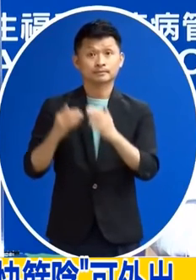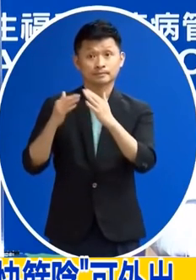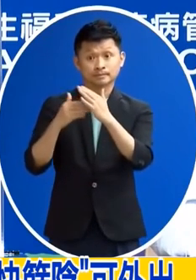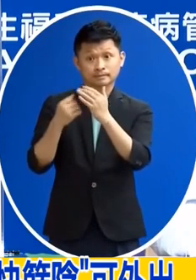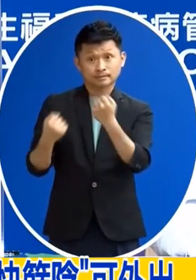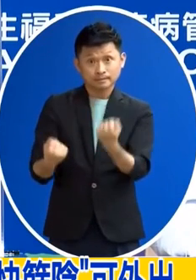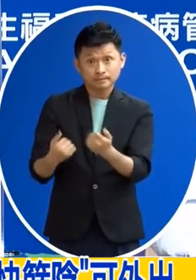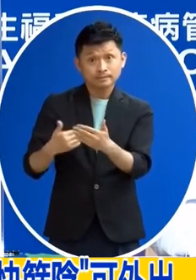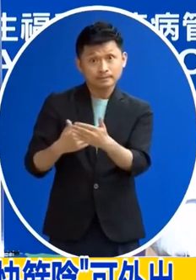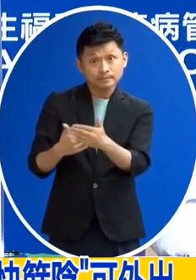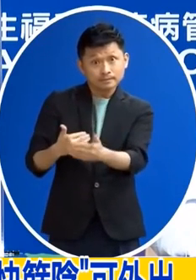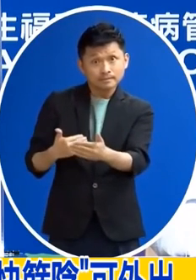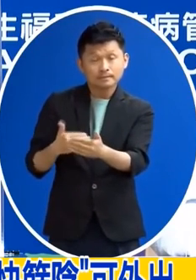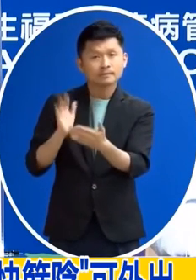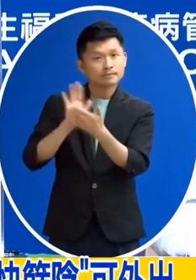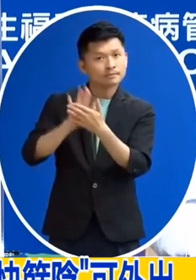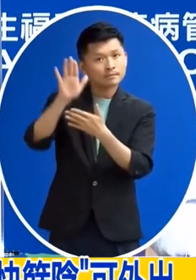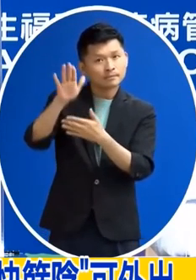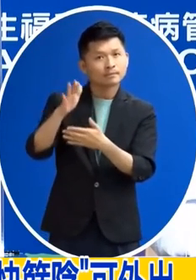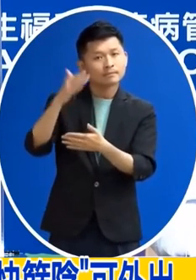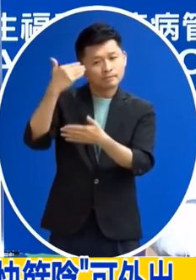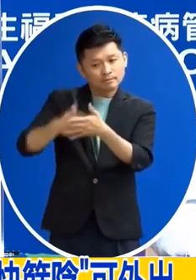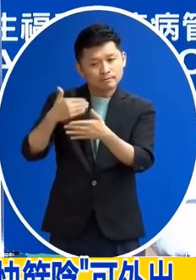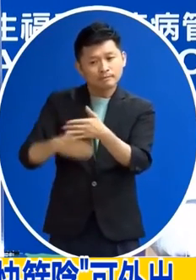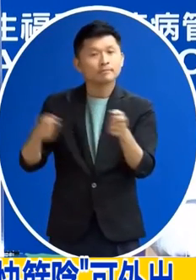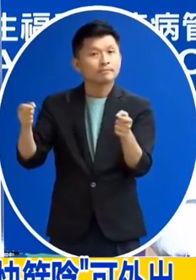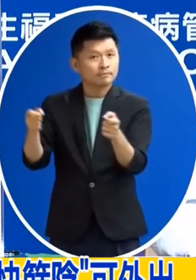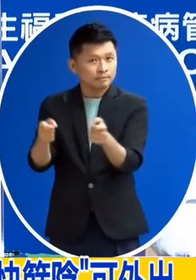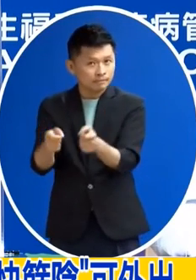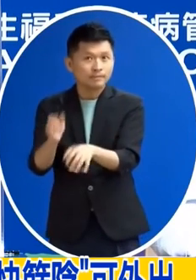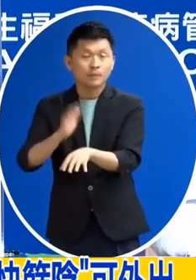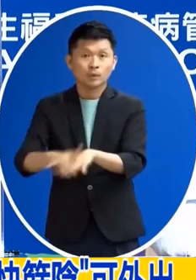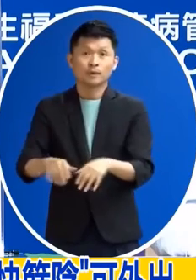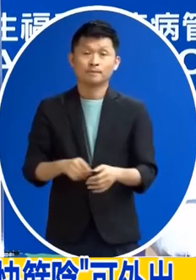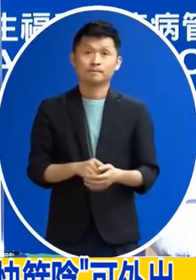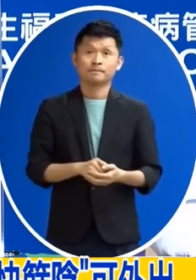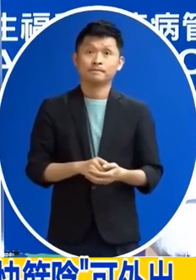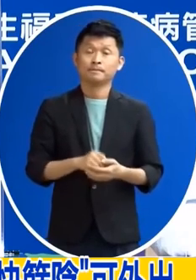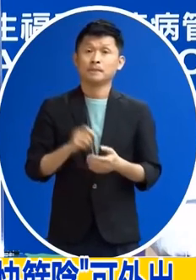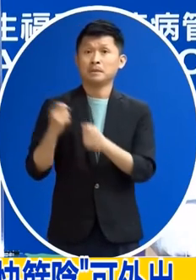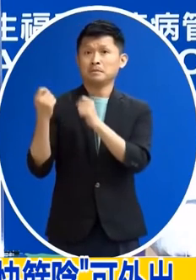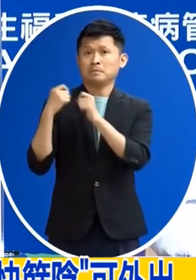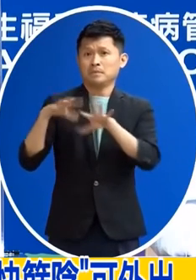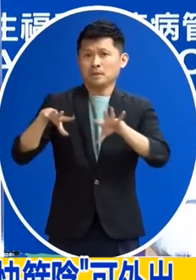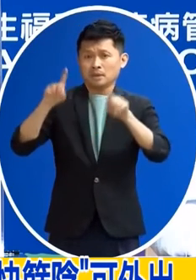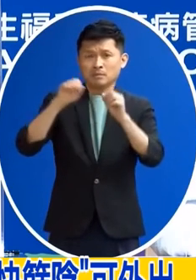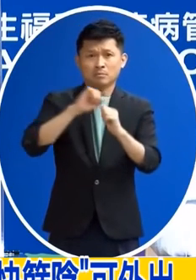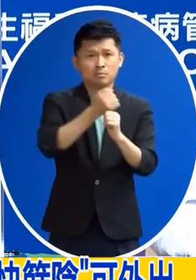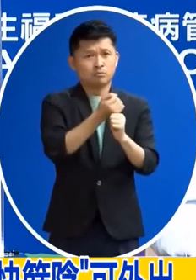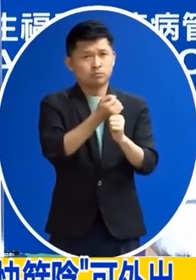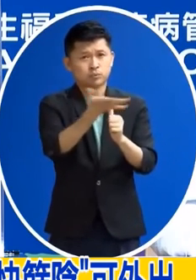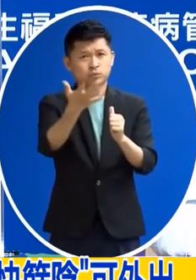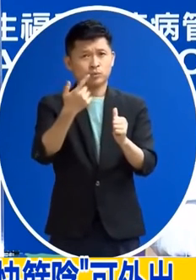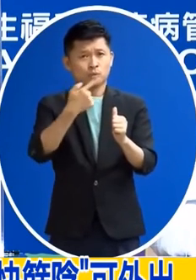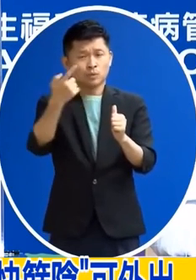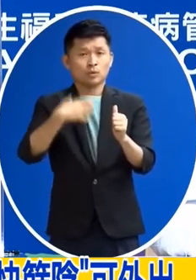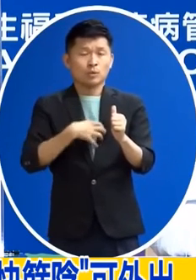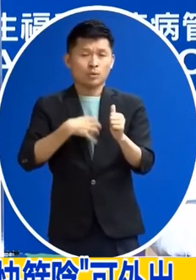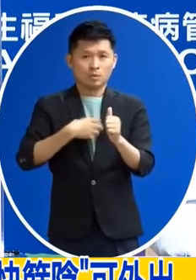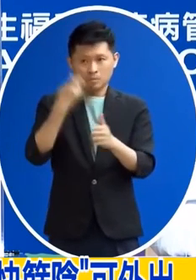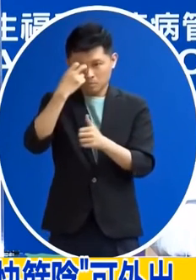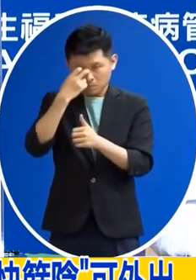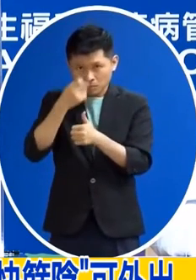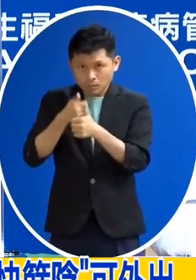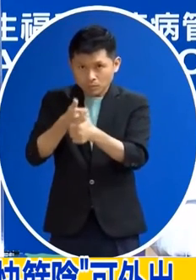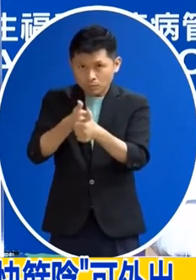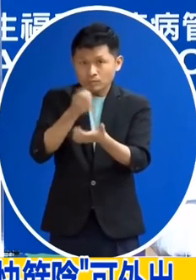这样当然未来也是会渐次的放松，不过在这一波疫情刚刚开始的时候我们还是要严密的监测在国